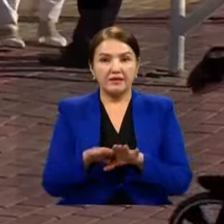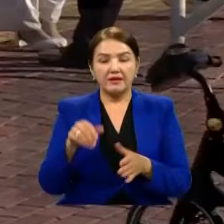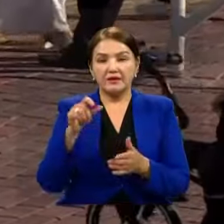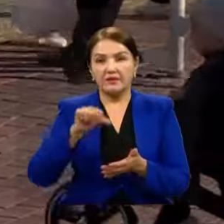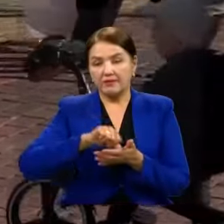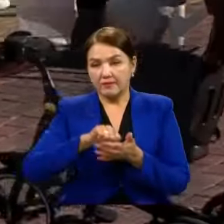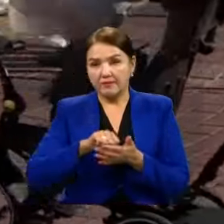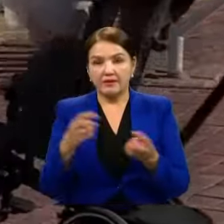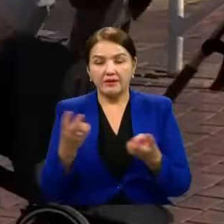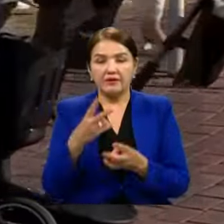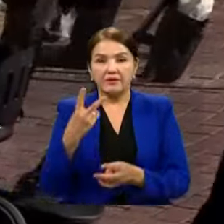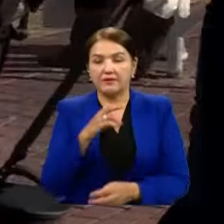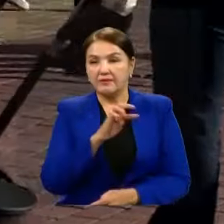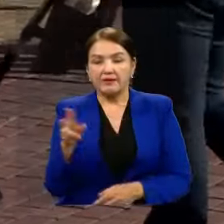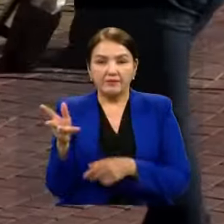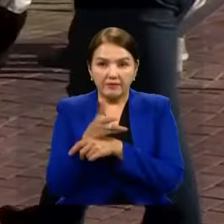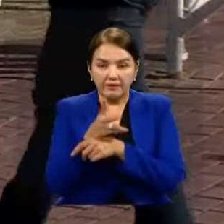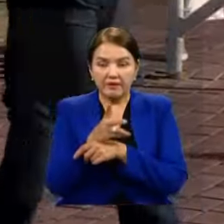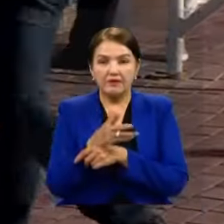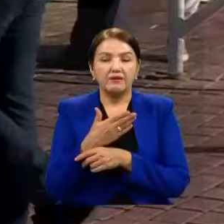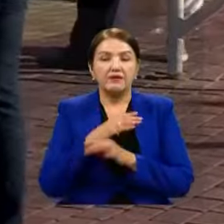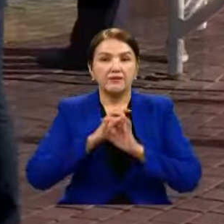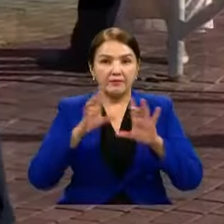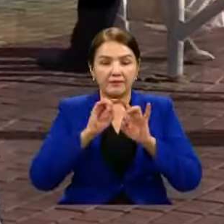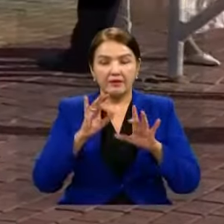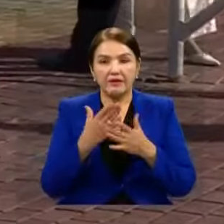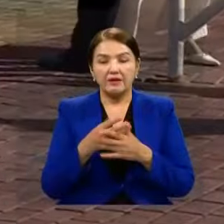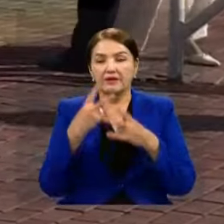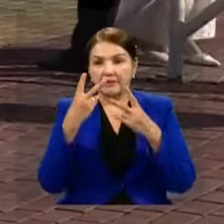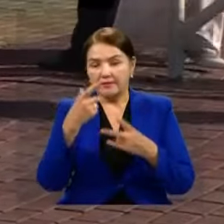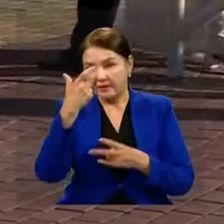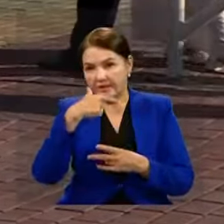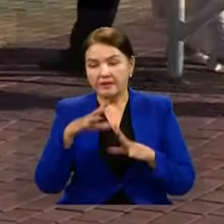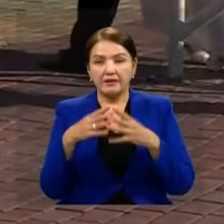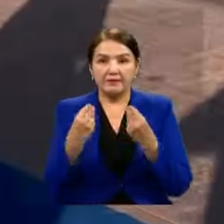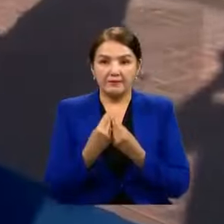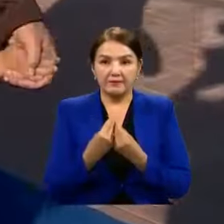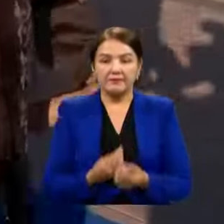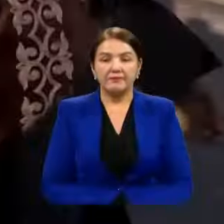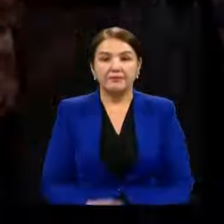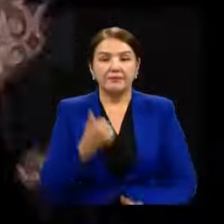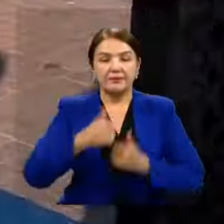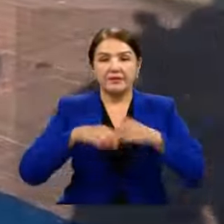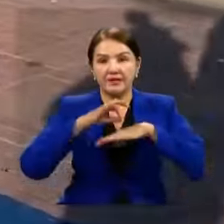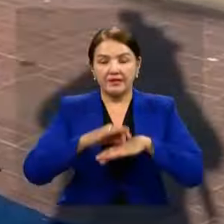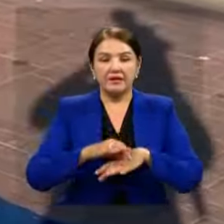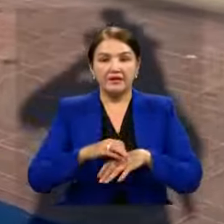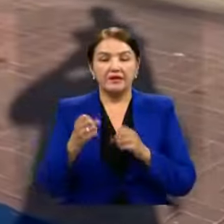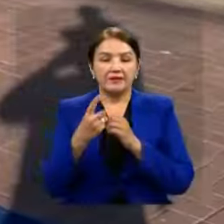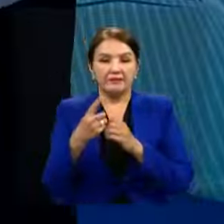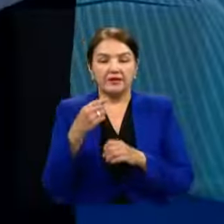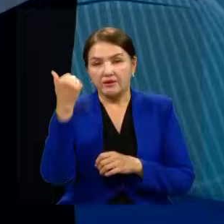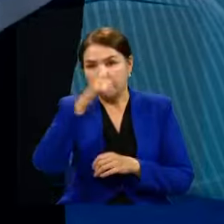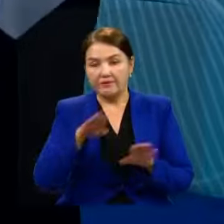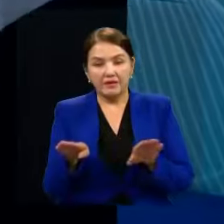участников требовался двухминутный видеоролик, в котором они рассказывали и показывали о своей семье. Конкурс проводится уже 11-й